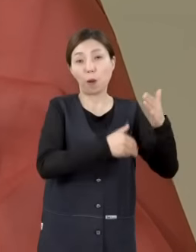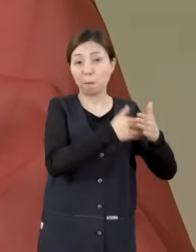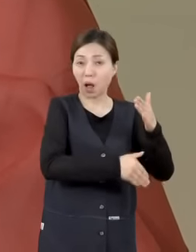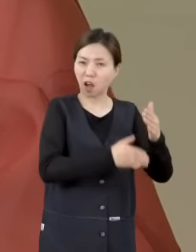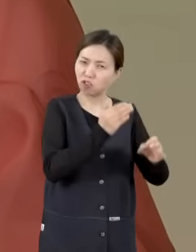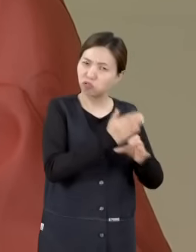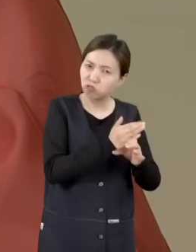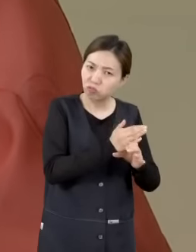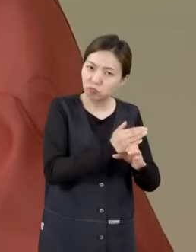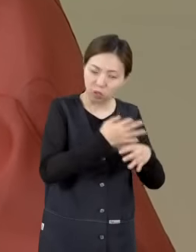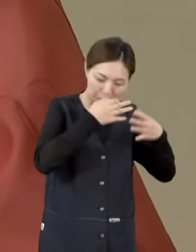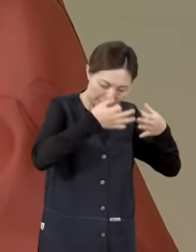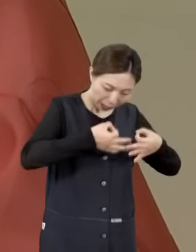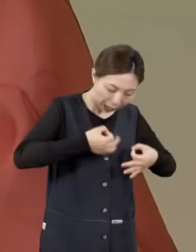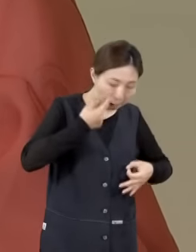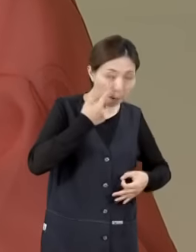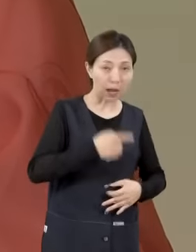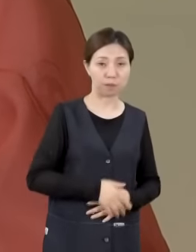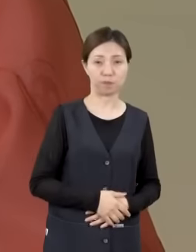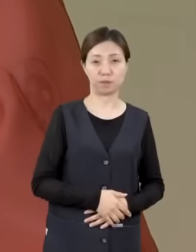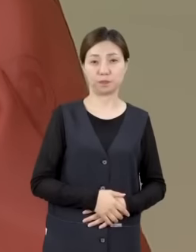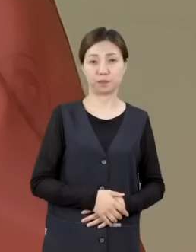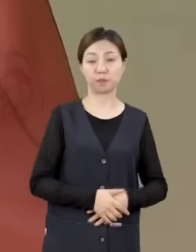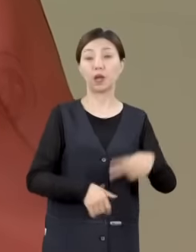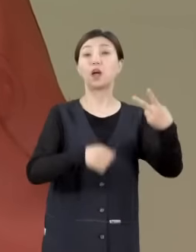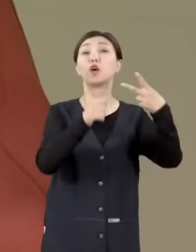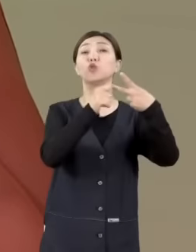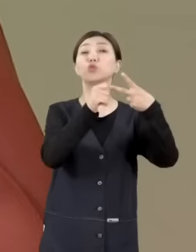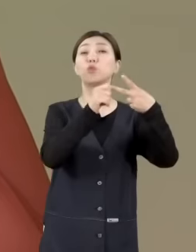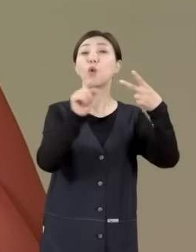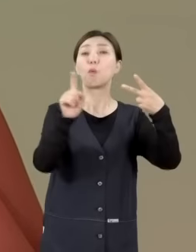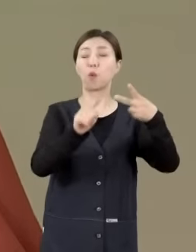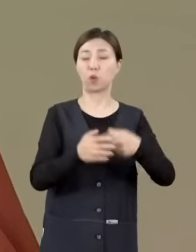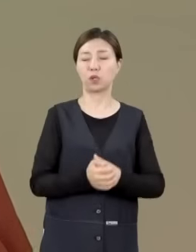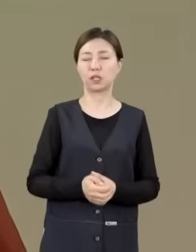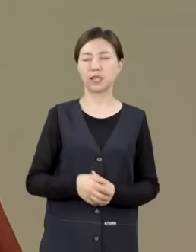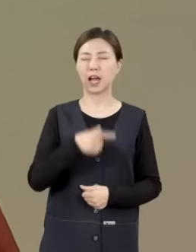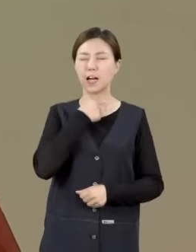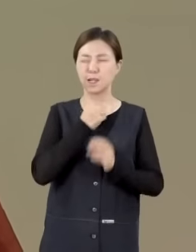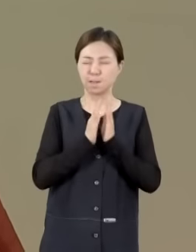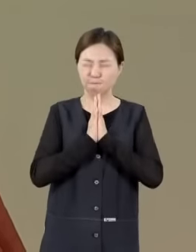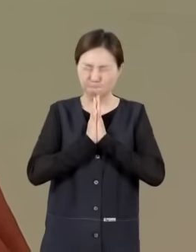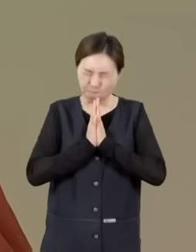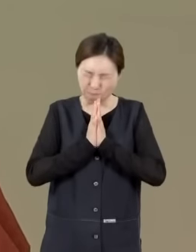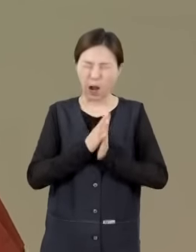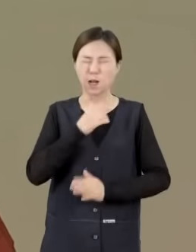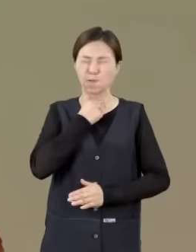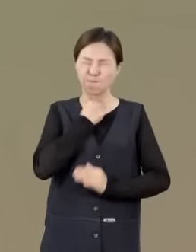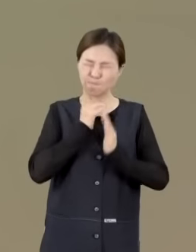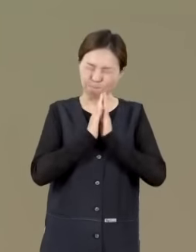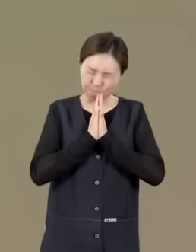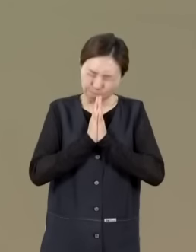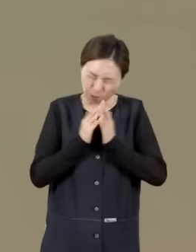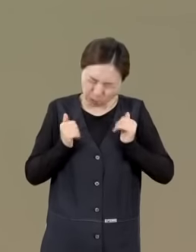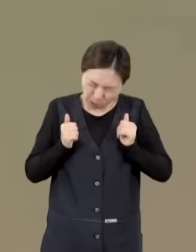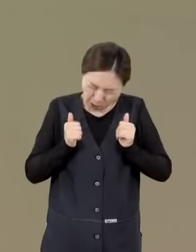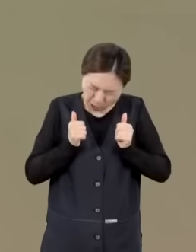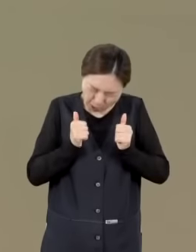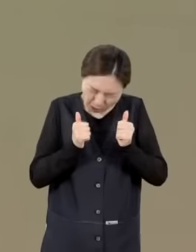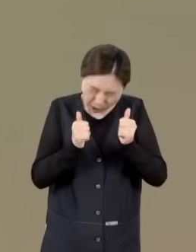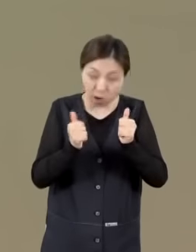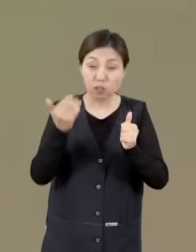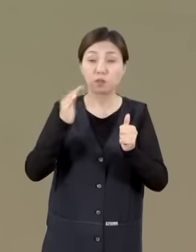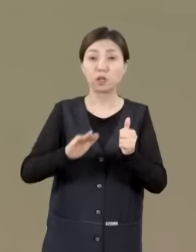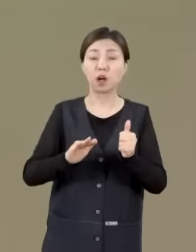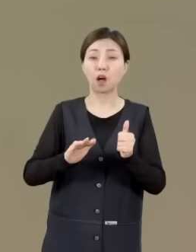번째 기도를 정말 열심히 했는데도 정말 간절하게 열심히 했는데도 내가 원하는